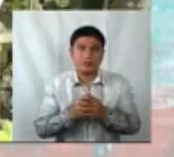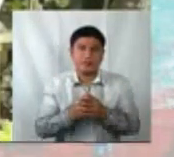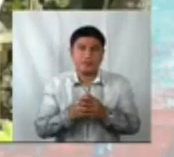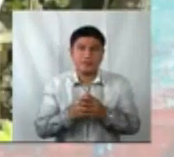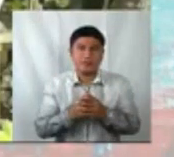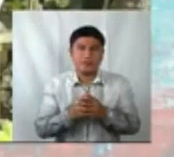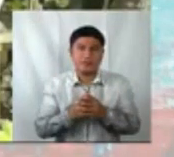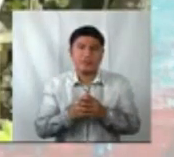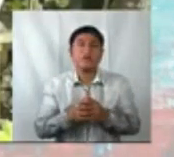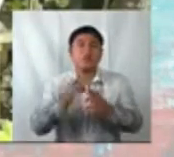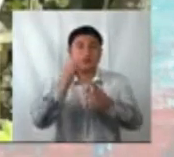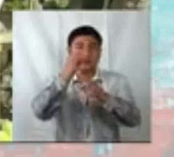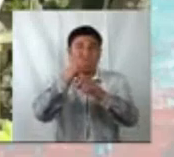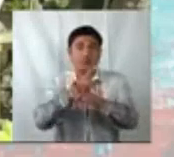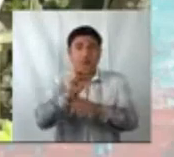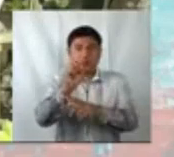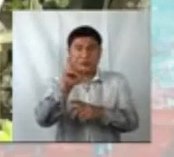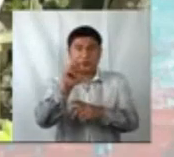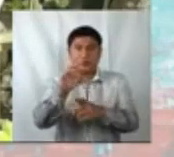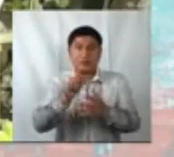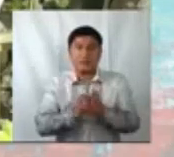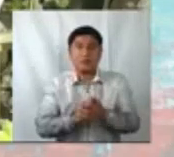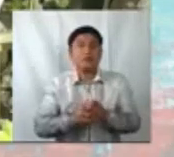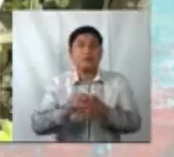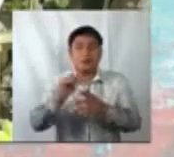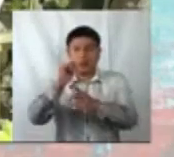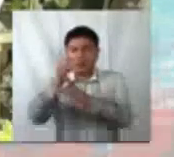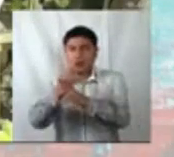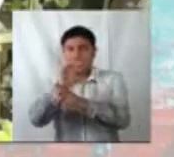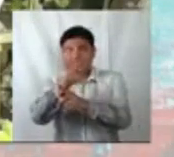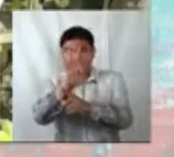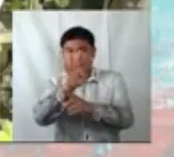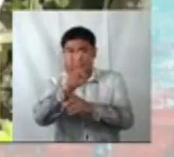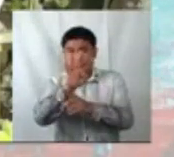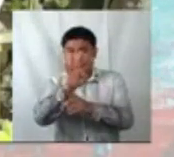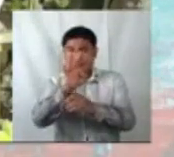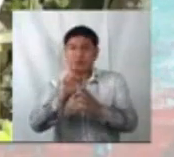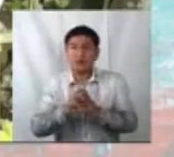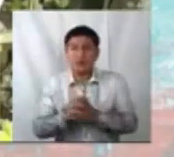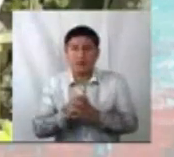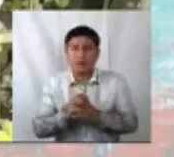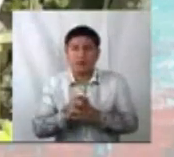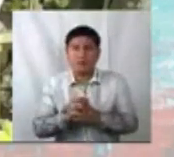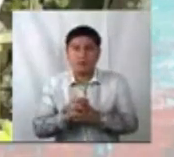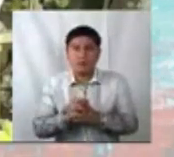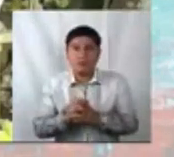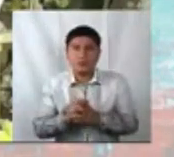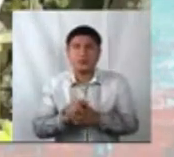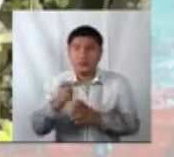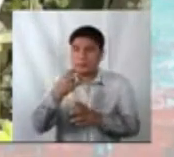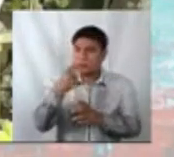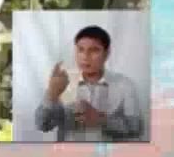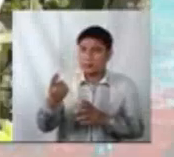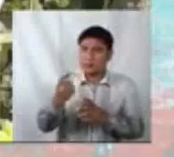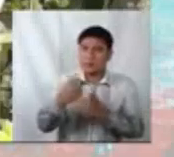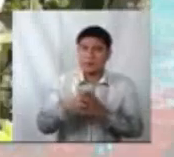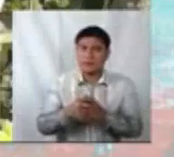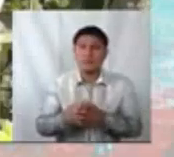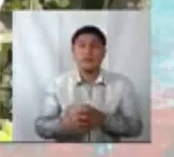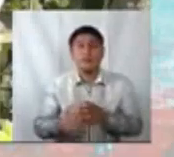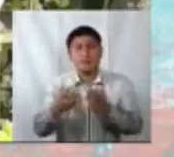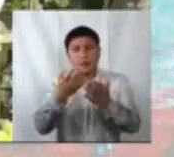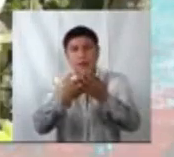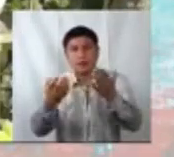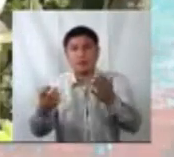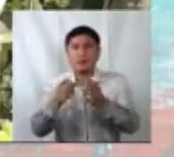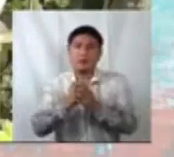June 12. Sa halip na July 4, considering yung binanggit po natin, elements of a